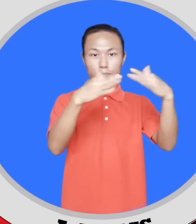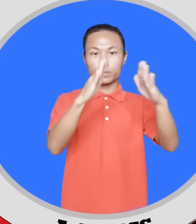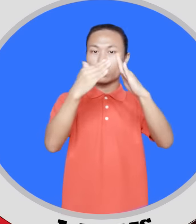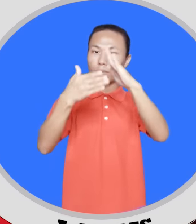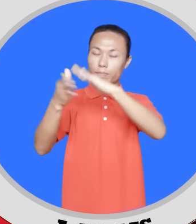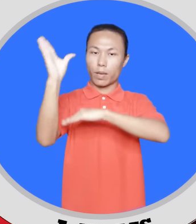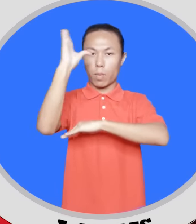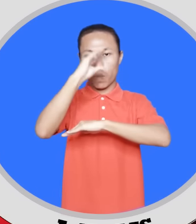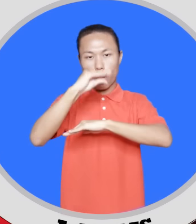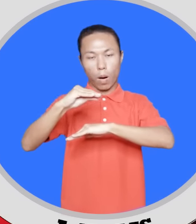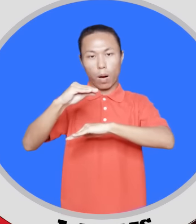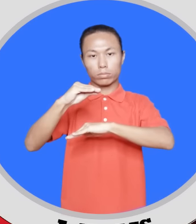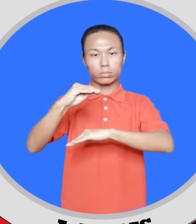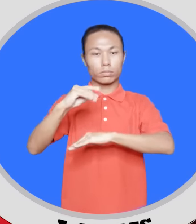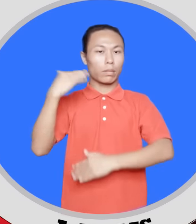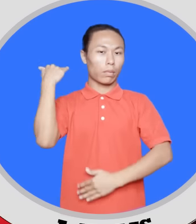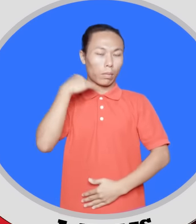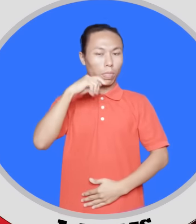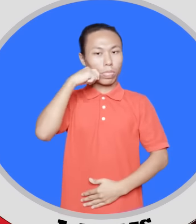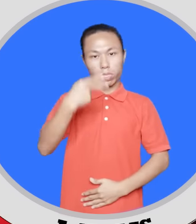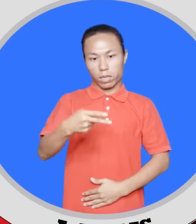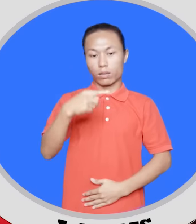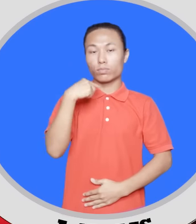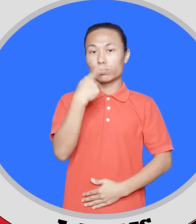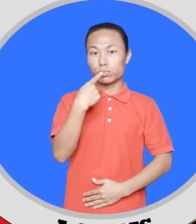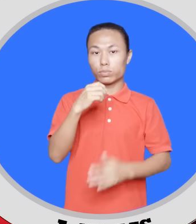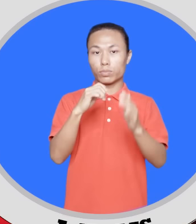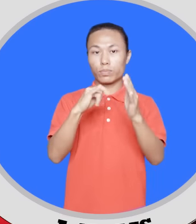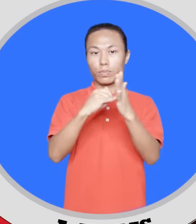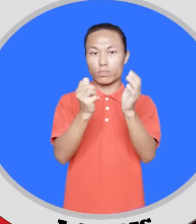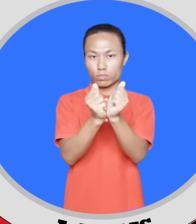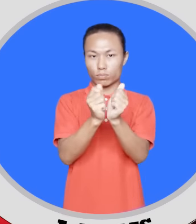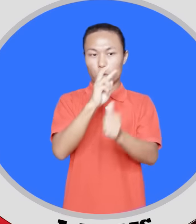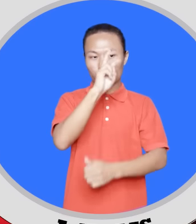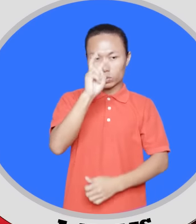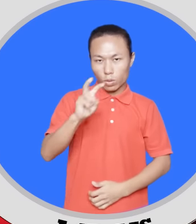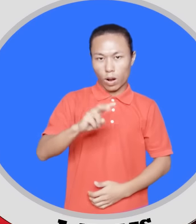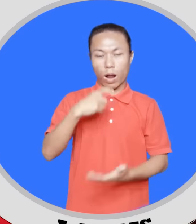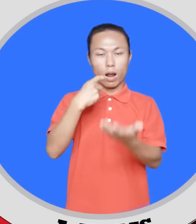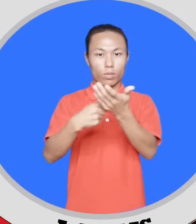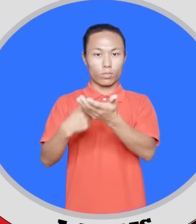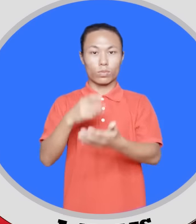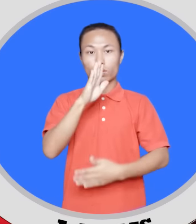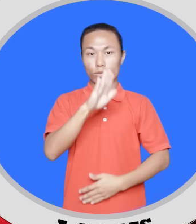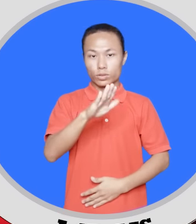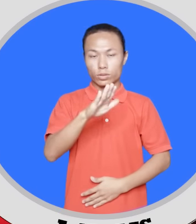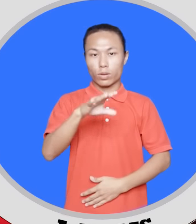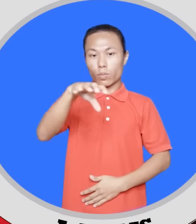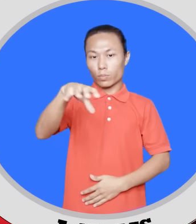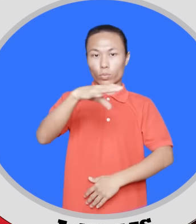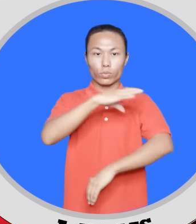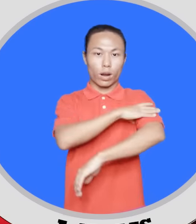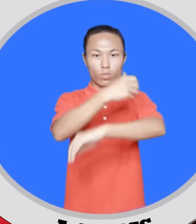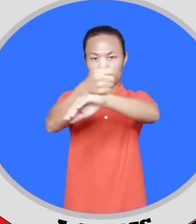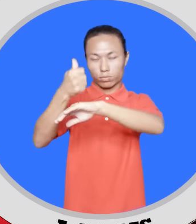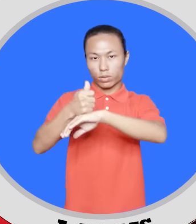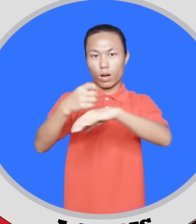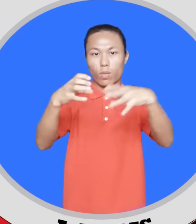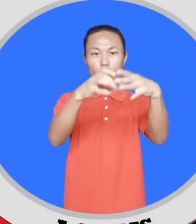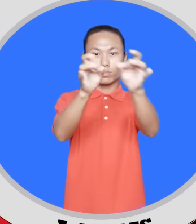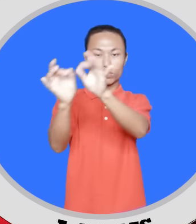ထပ်တူကြေကွဲဝန်းထဲကျောင်းနဲ့လူမဆန်ရက်ဆက်စွာအသက်ခံရမှုဖြစ်စဉ်နဲ့ပတ်သက်ပြီးပညာရေးဝန်ကြီးဌာနကသက်ဆိုင်ရာအဖွဲ့အစည်း